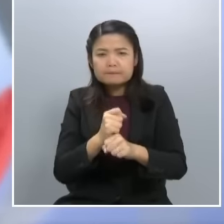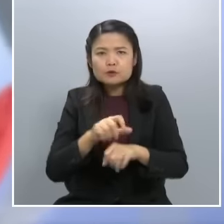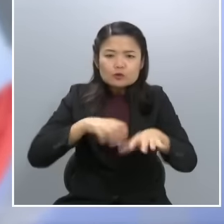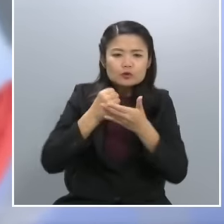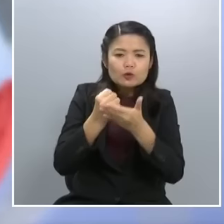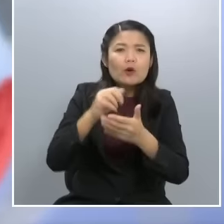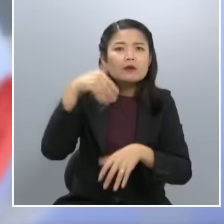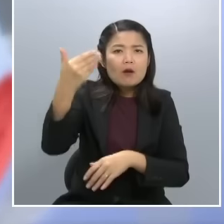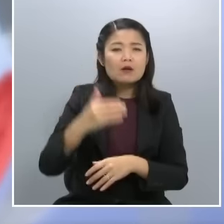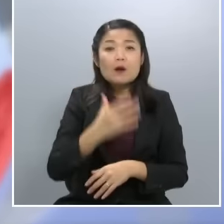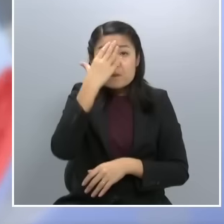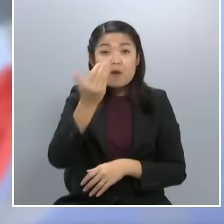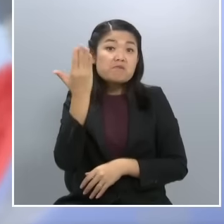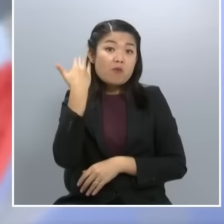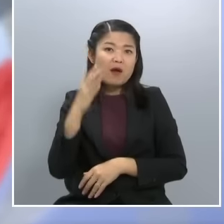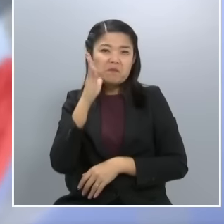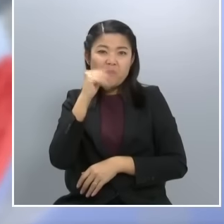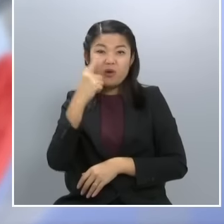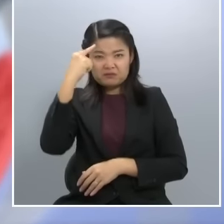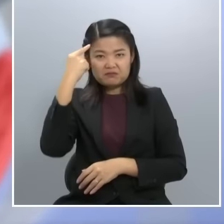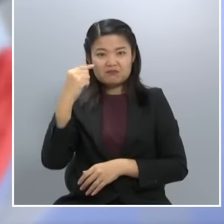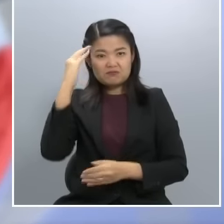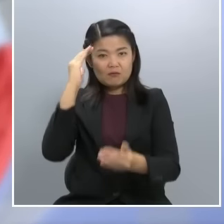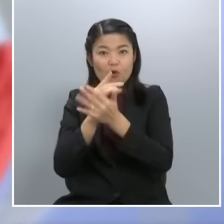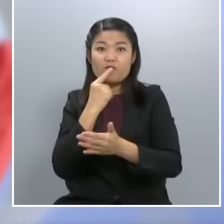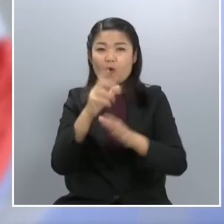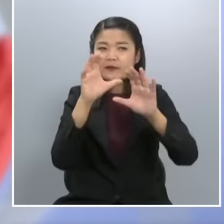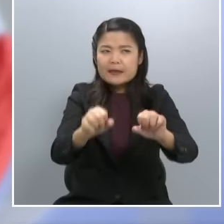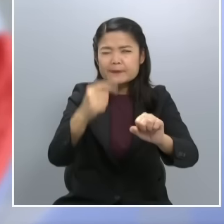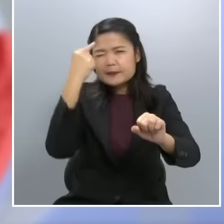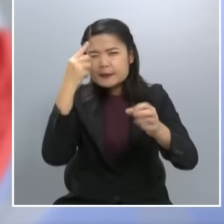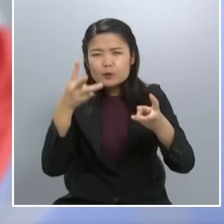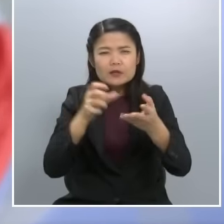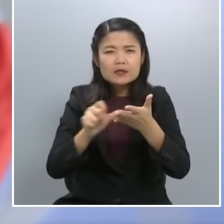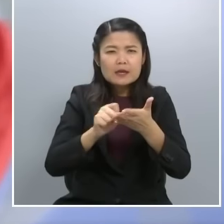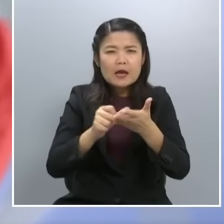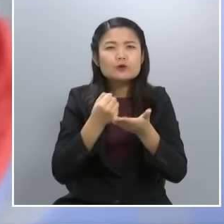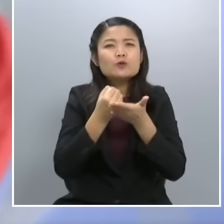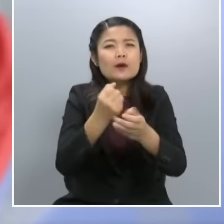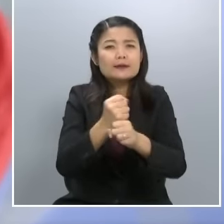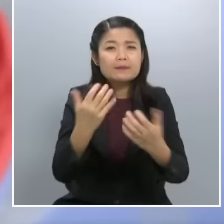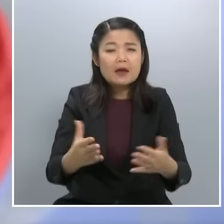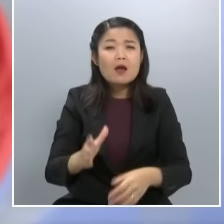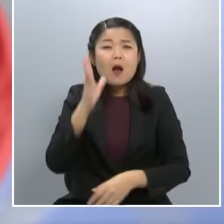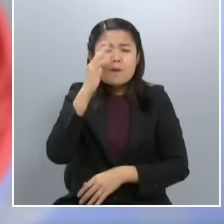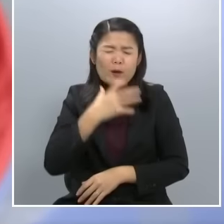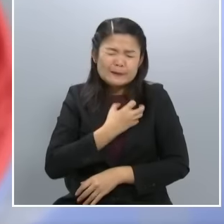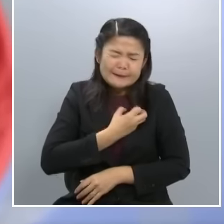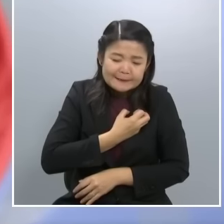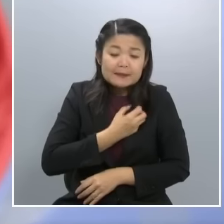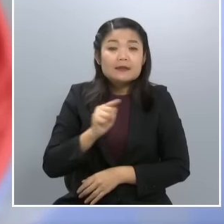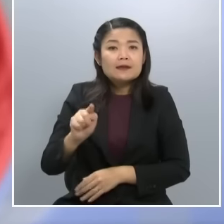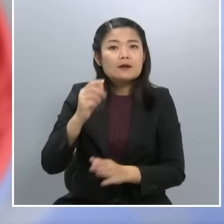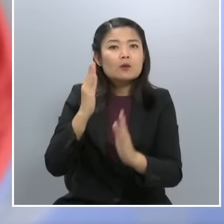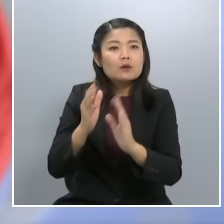เมื่อวานพ่อถูกแจ้งข้อกล่าวหาแล้วนะครับเดี๋ยวจะดูนะครับว่าทางออกจะทำยังไงได้บ้างแต่ที่พ่อเจ็บปวดที่สุดคุณผู้ชมปรากฏไอ้คนที่ทำ